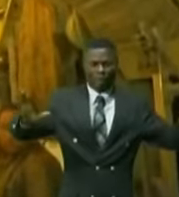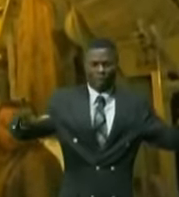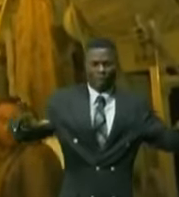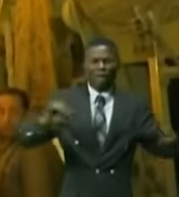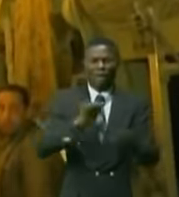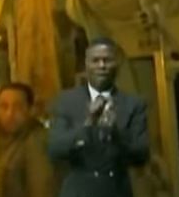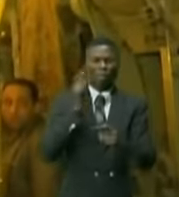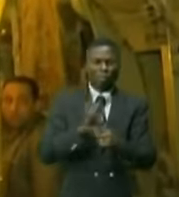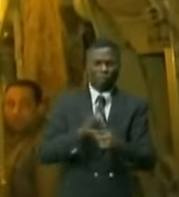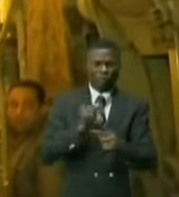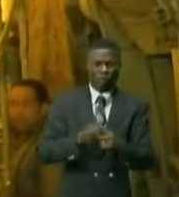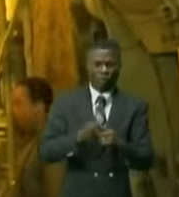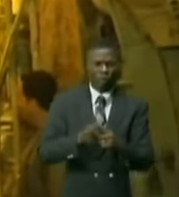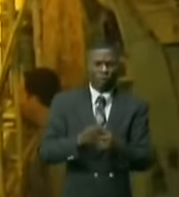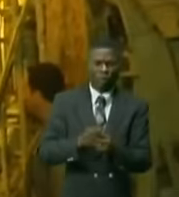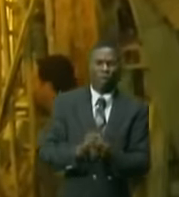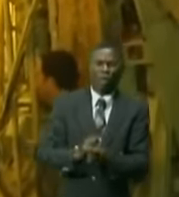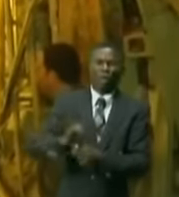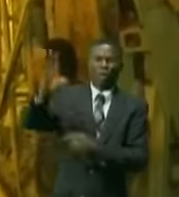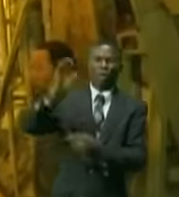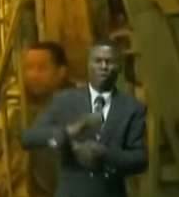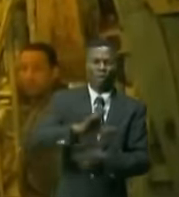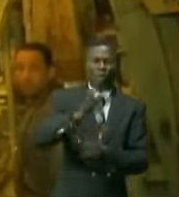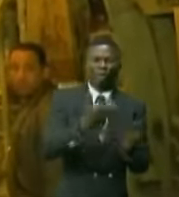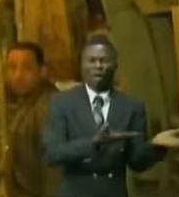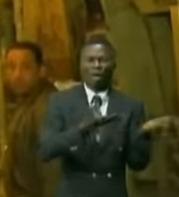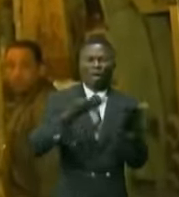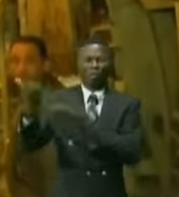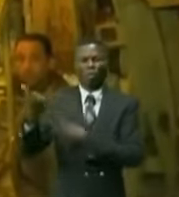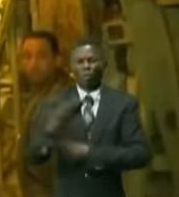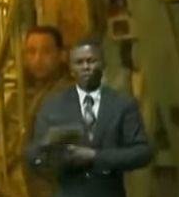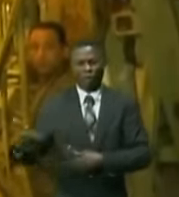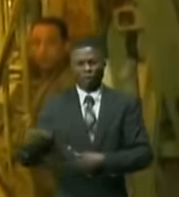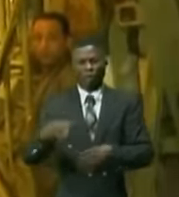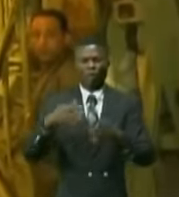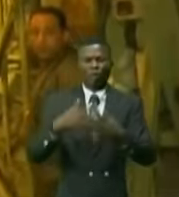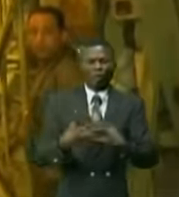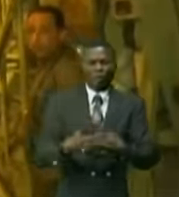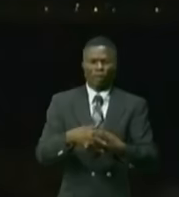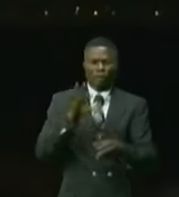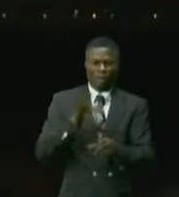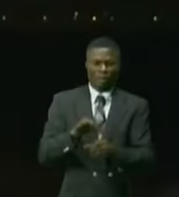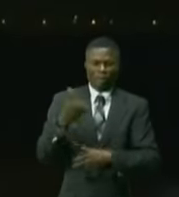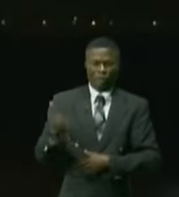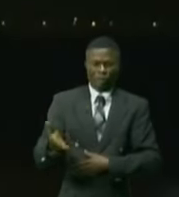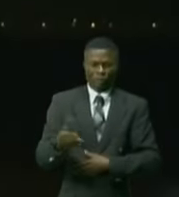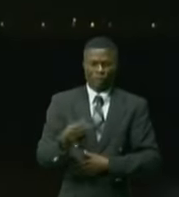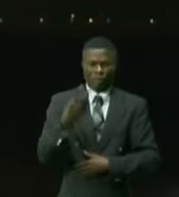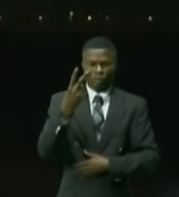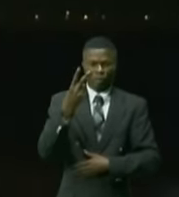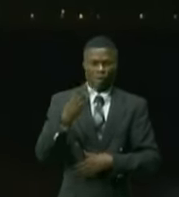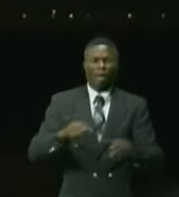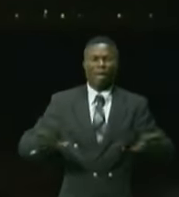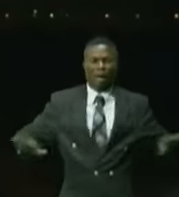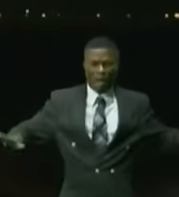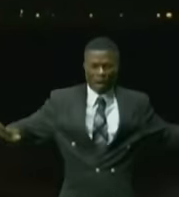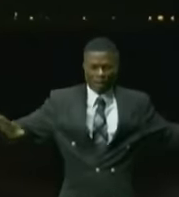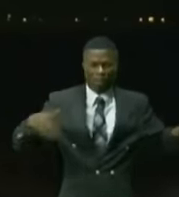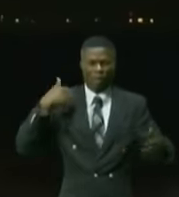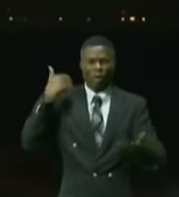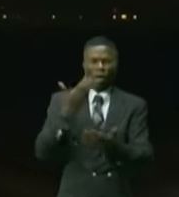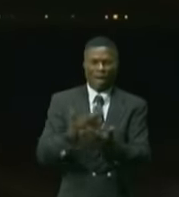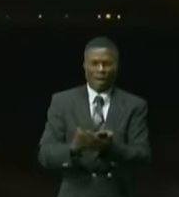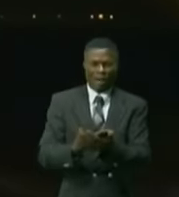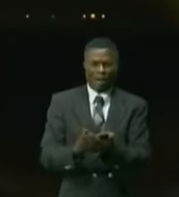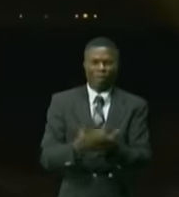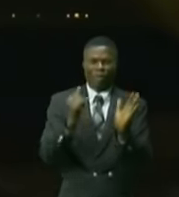l'épineuse problématique de mobilité et d'intervention de la centrale électorale. Les deux engins sont arrivés